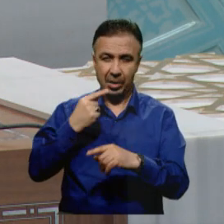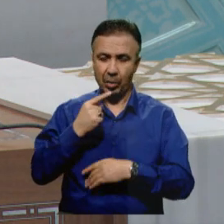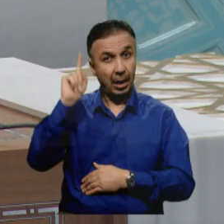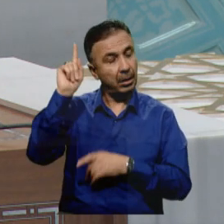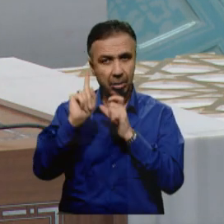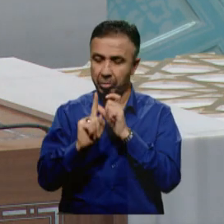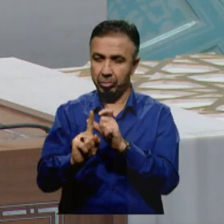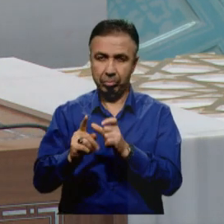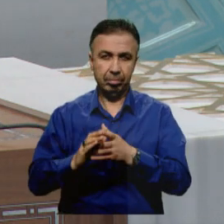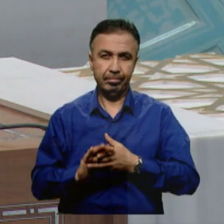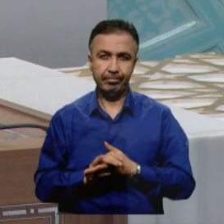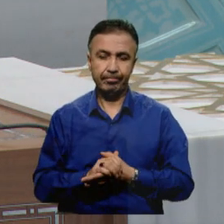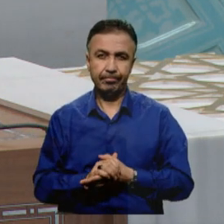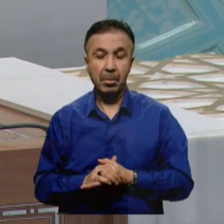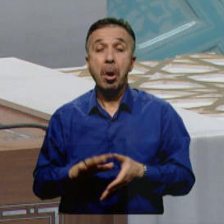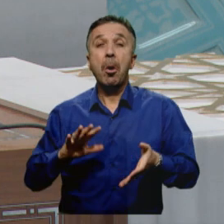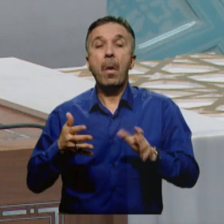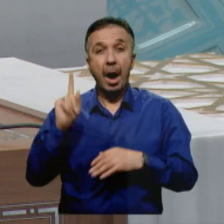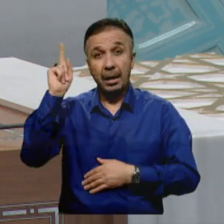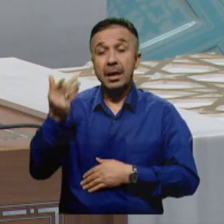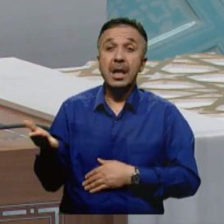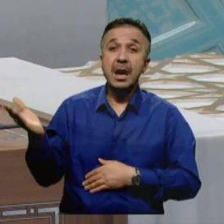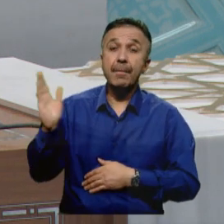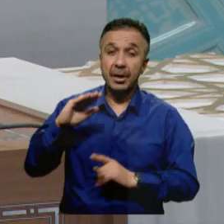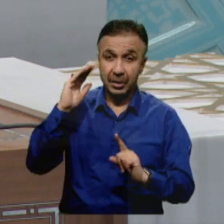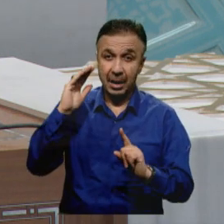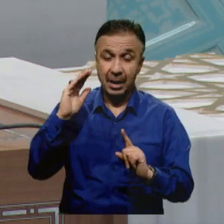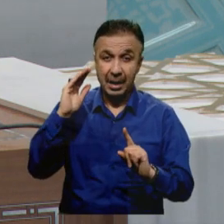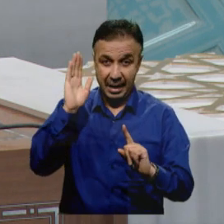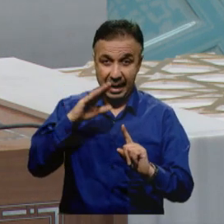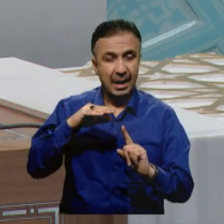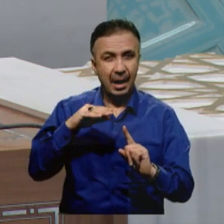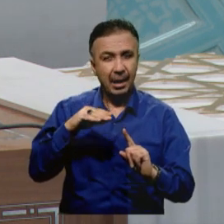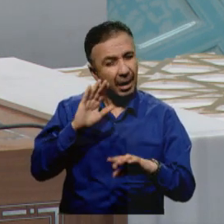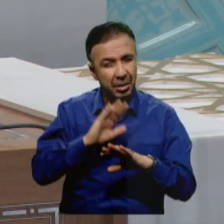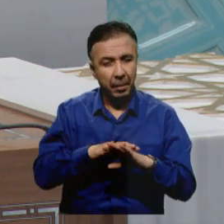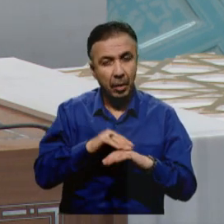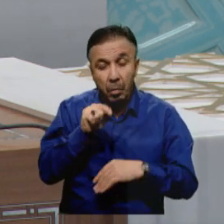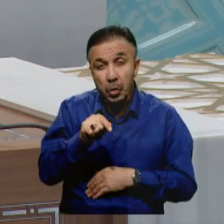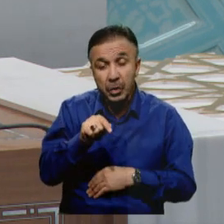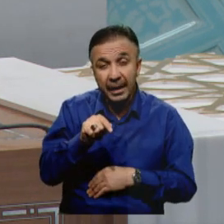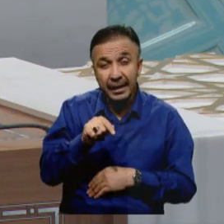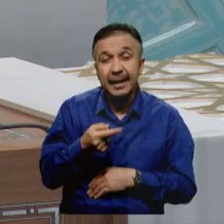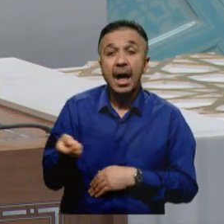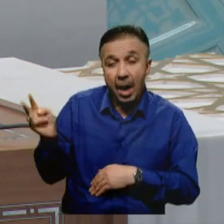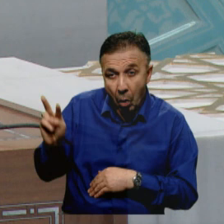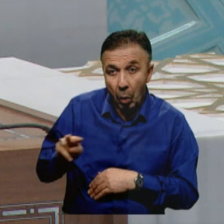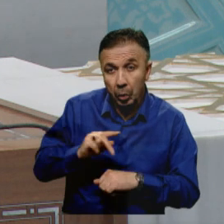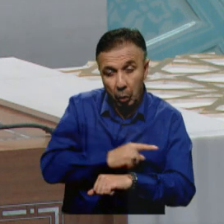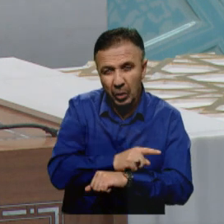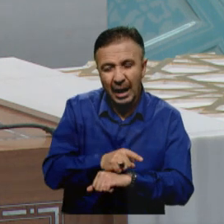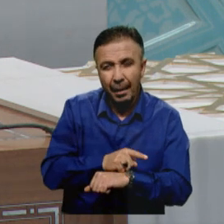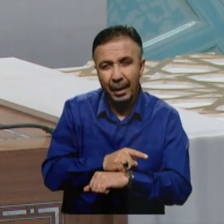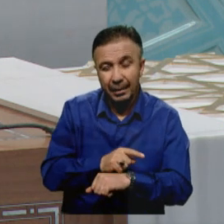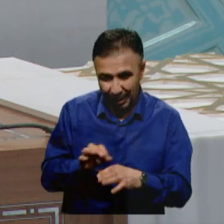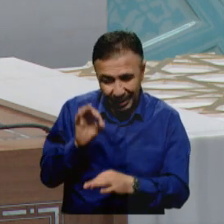muhafaza, veya Allah'tan başka ilahlar ediniyor, bu şekilde öldüğü zaman Allah-u Teala